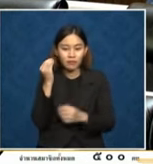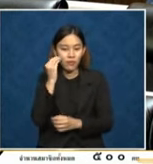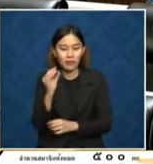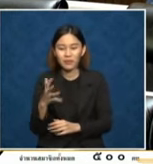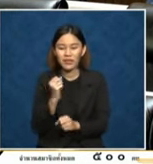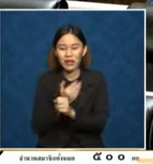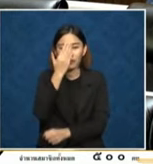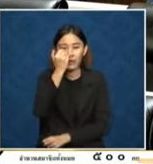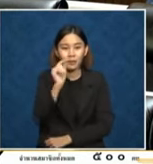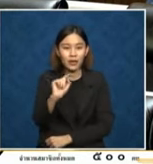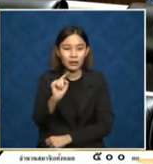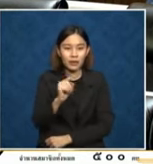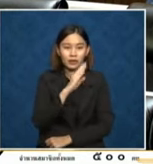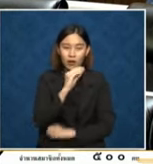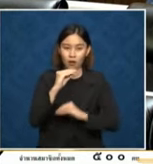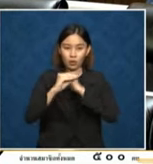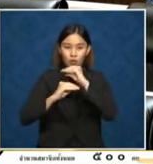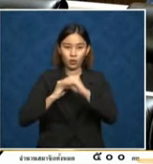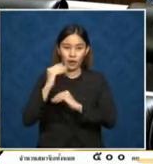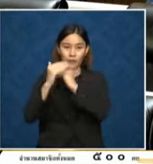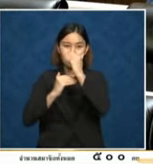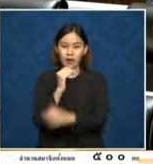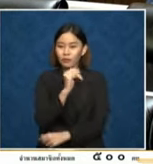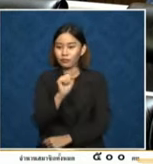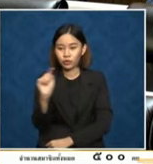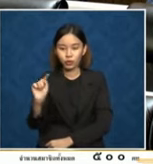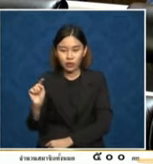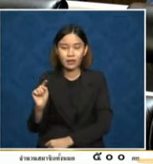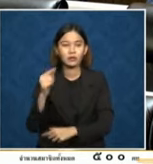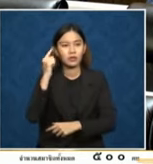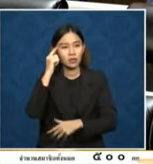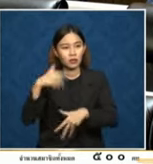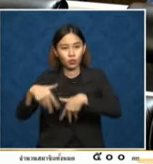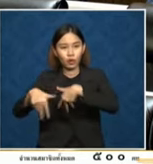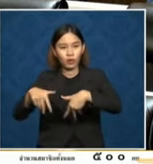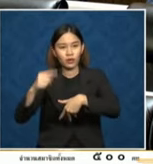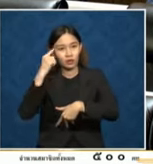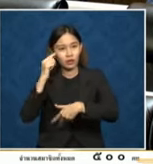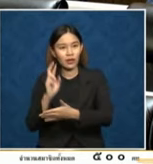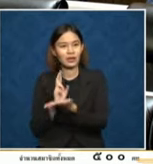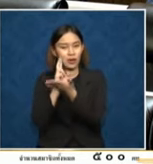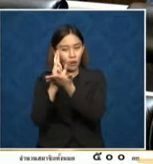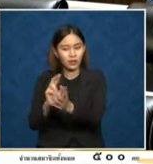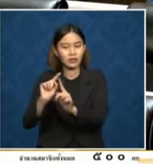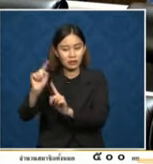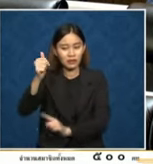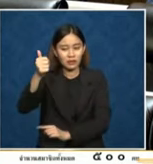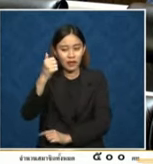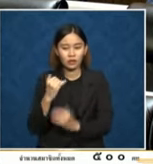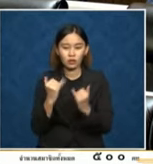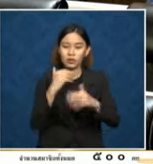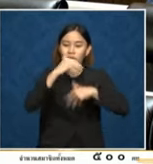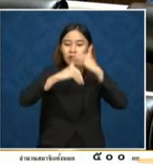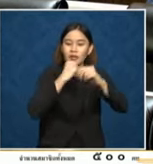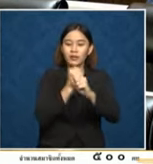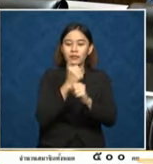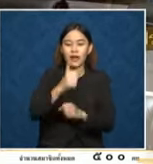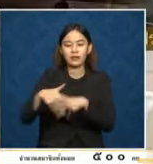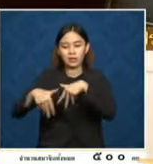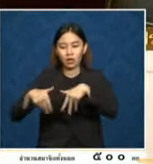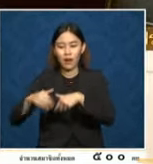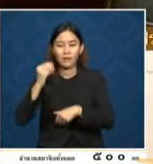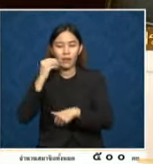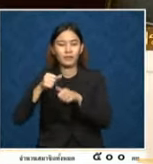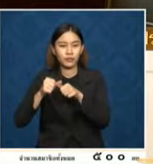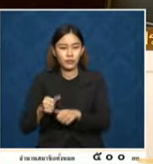มครับงั้นเนี่ยถ้าโครงการพัฒนาเข้าที่ไหนชาวบ้านน่าจะถูกรางวัลที่1ซะด้วยซ้ํางานพัฒนาอยู่ได้ชาวบ้านอยู่ได้ขอบคุณครับท่านประธานครับ